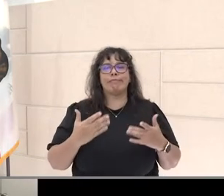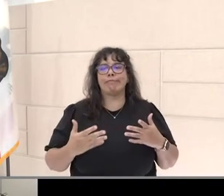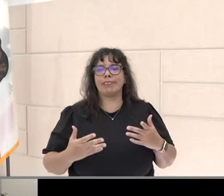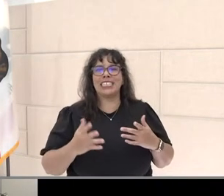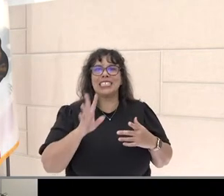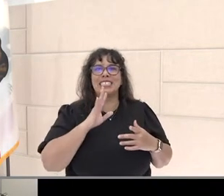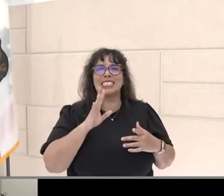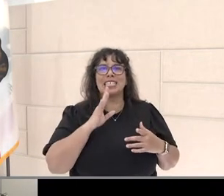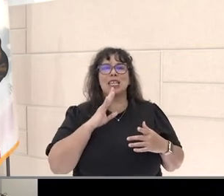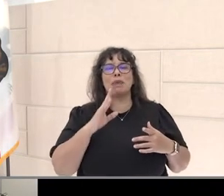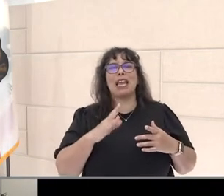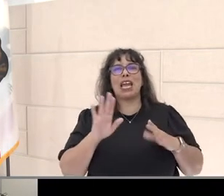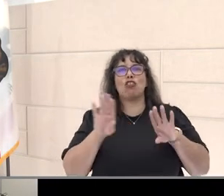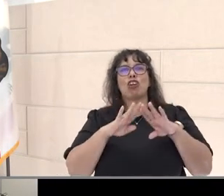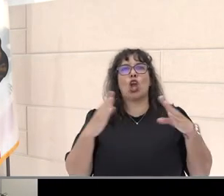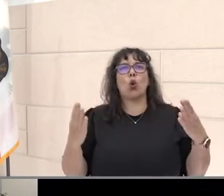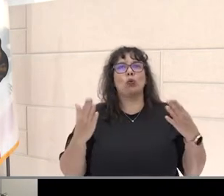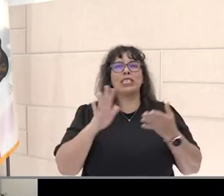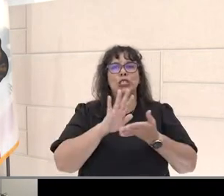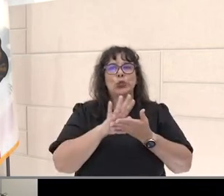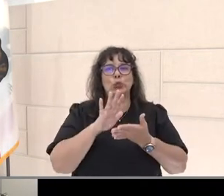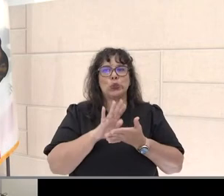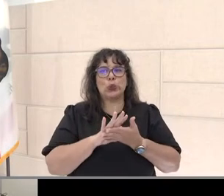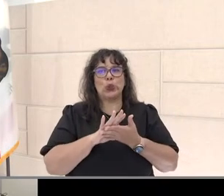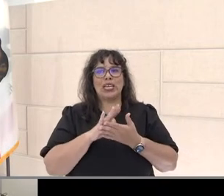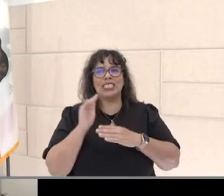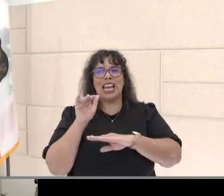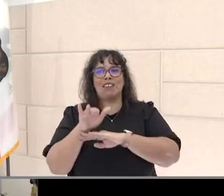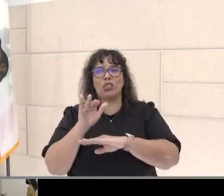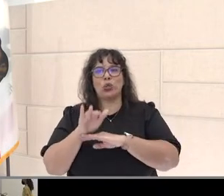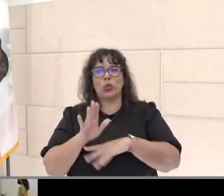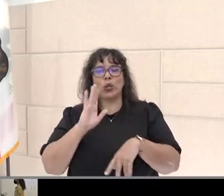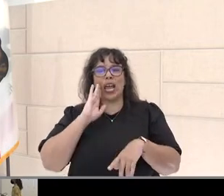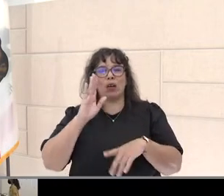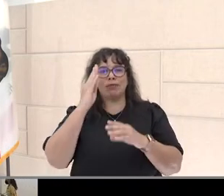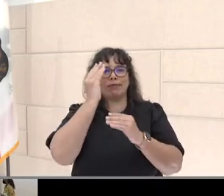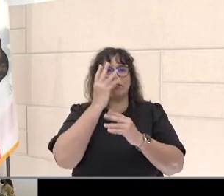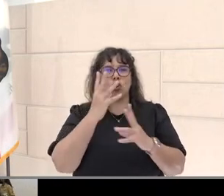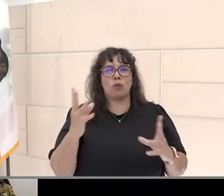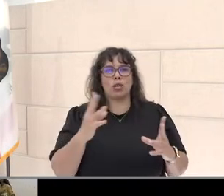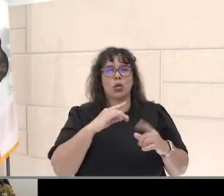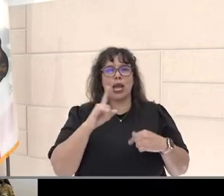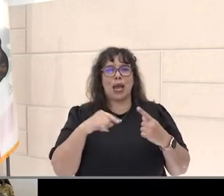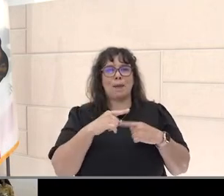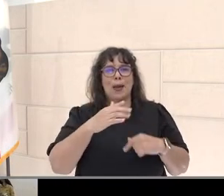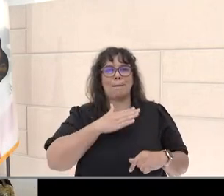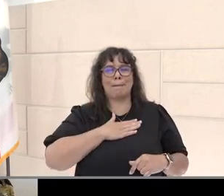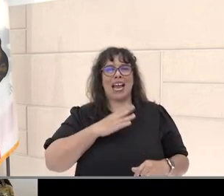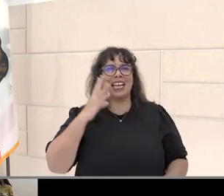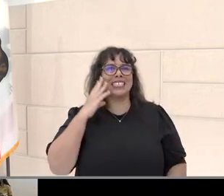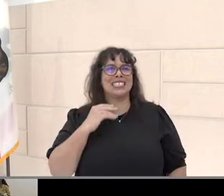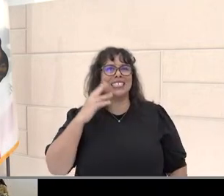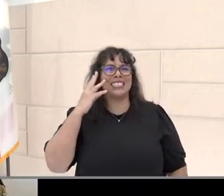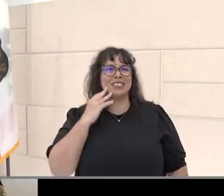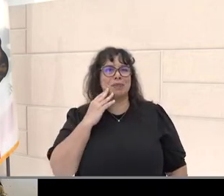เนียงเมียนกาออสบายนะได้บานมาโจรวมจะเจมุกเพียปิเซตังออกเนี่ย